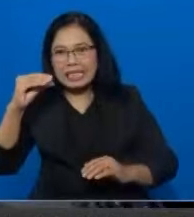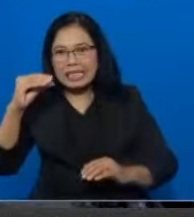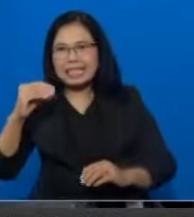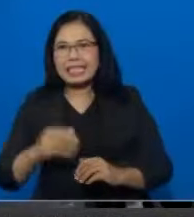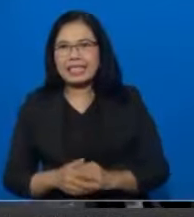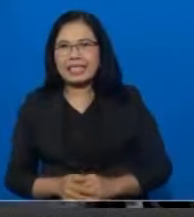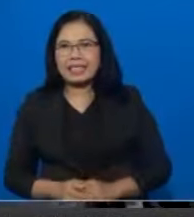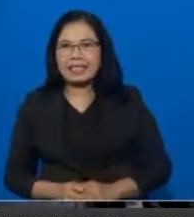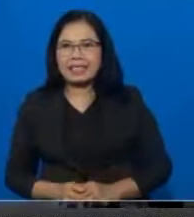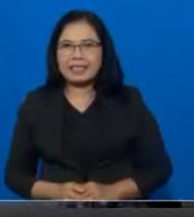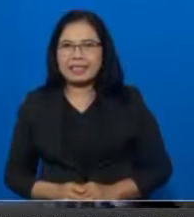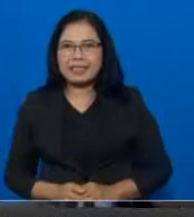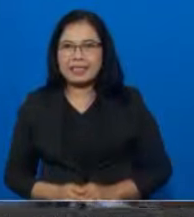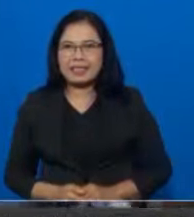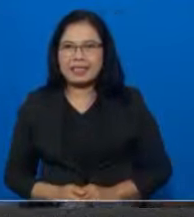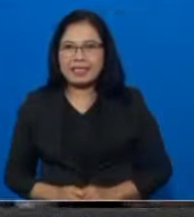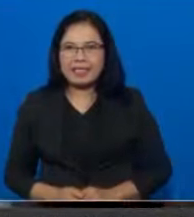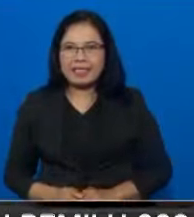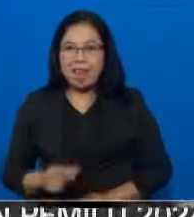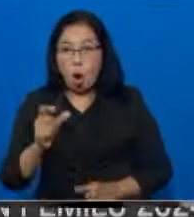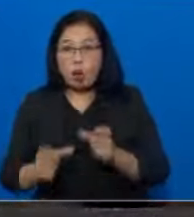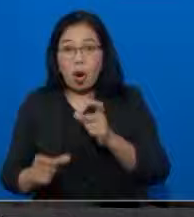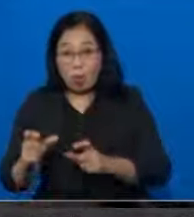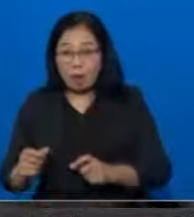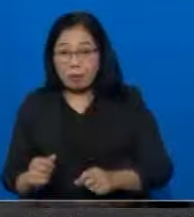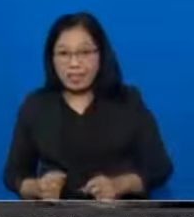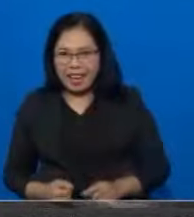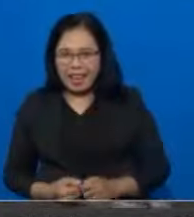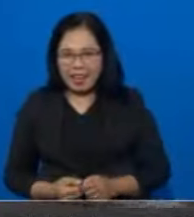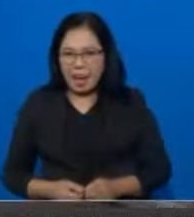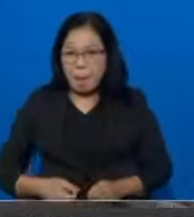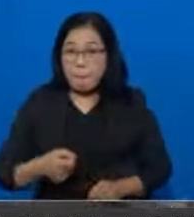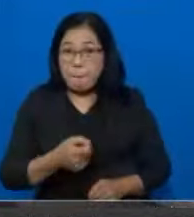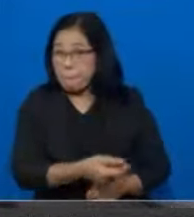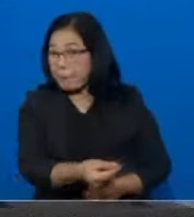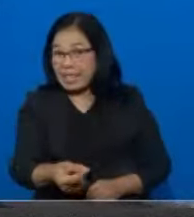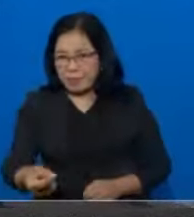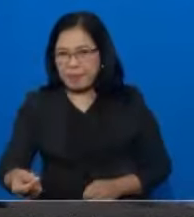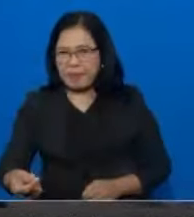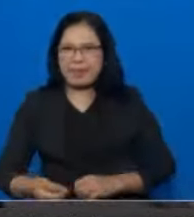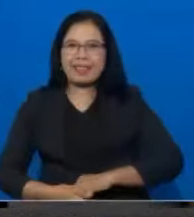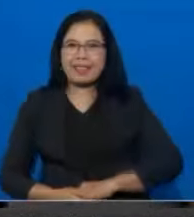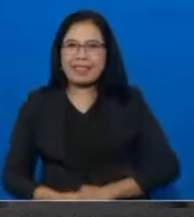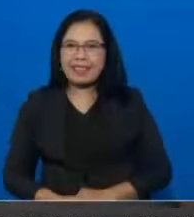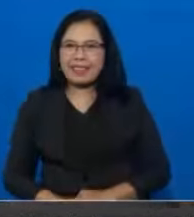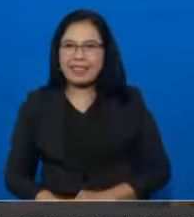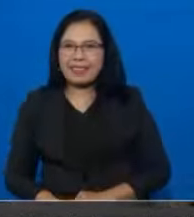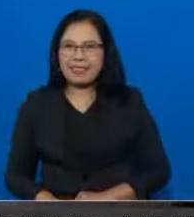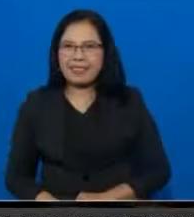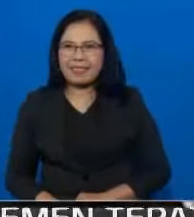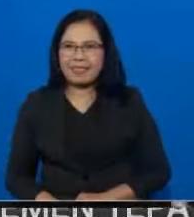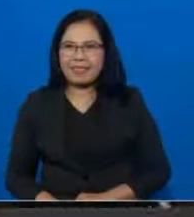bisa sempat berbelanjanya. Terus kalaupun lagi weekend juga ya, habis lari pagi atau jogging, mau nyerap bubur juga